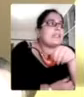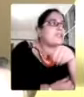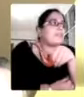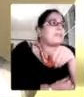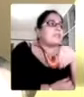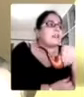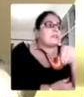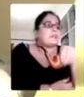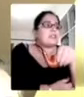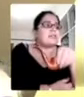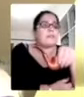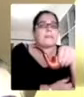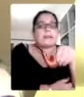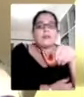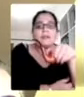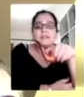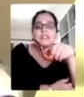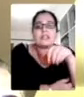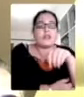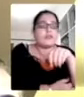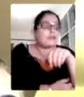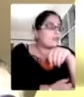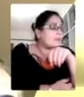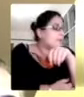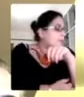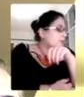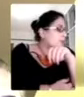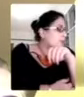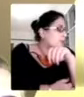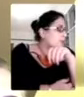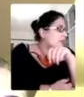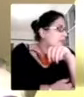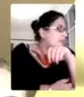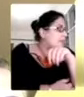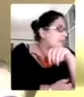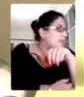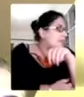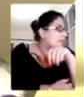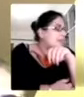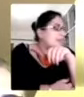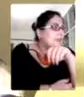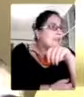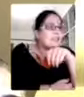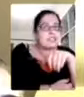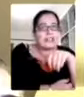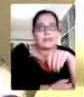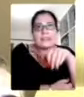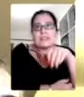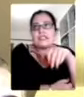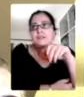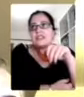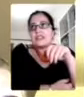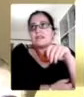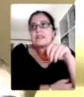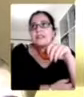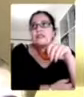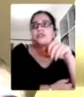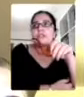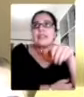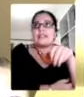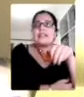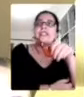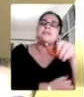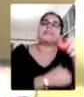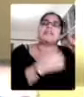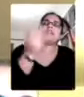Sorulmazsa da yine cevaplayacağım demiştim. O bana bir şey sormuştu. Pipo'nun dibini içecek miyiz, içmeyecek miyiz? Daha